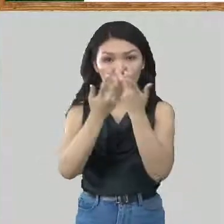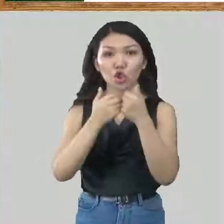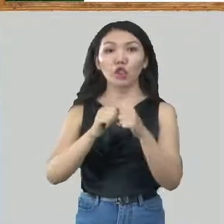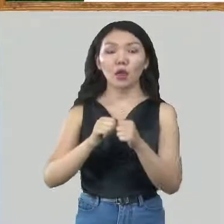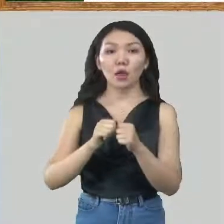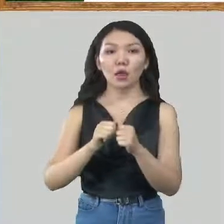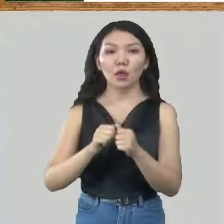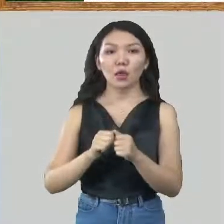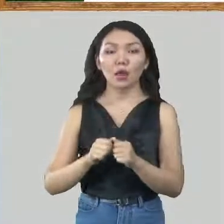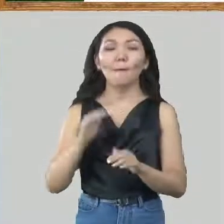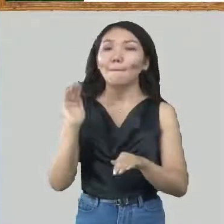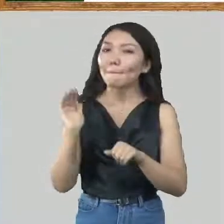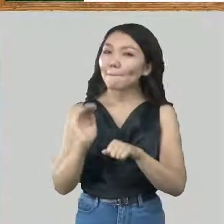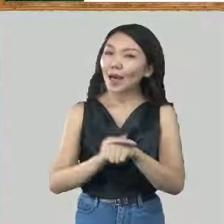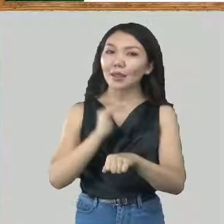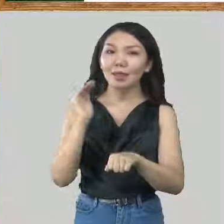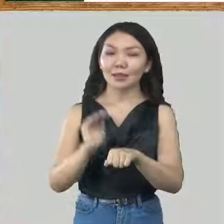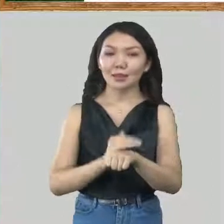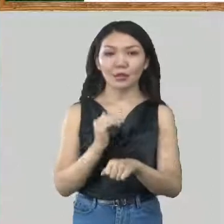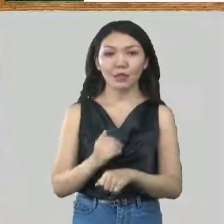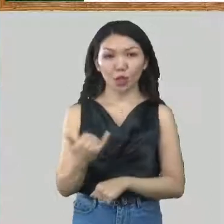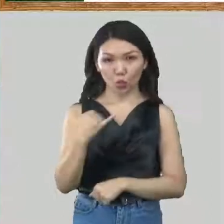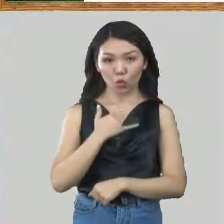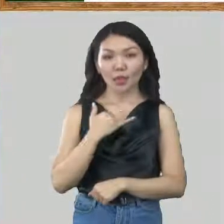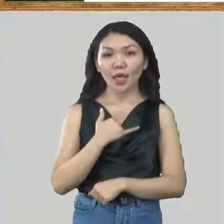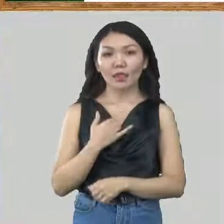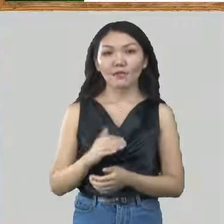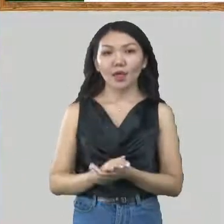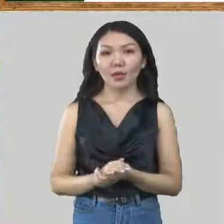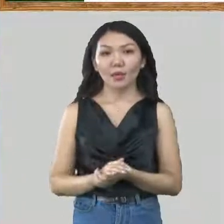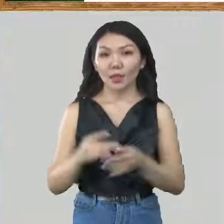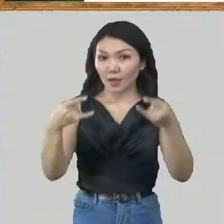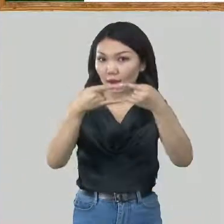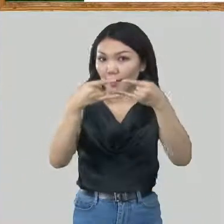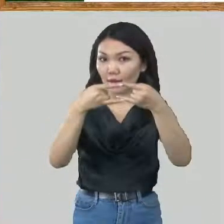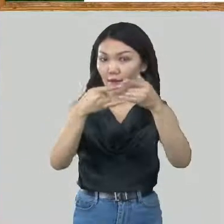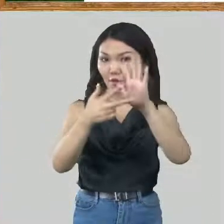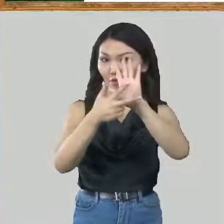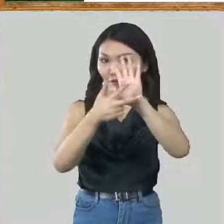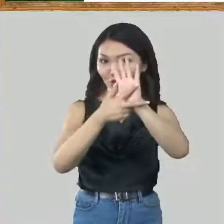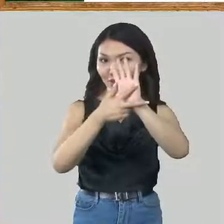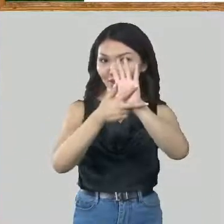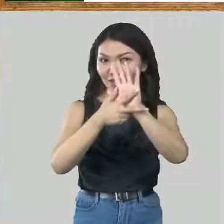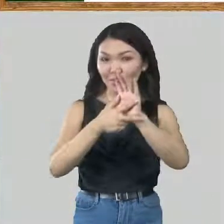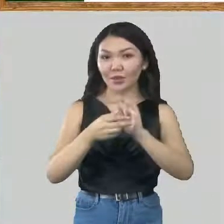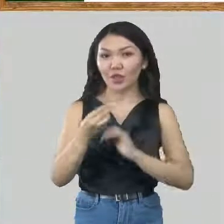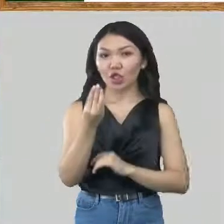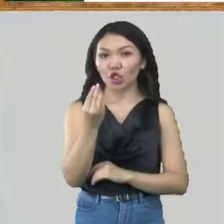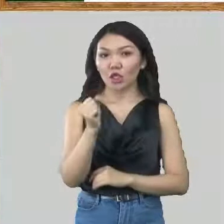Посчитали, молодцы. У нас с вами на экране 8 шариков.